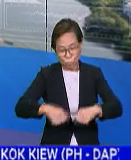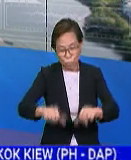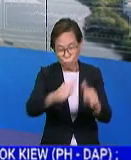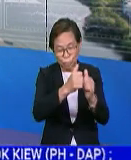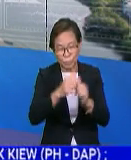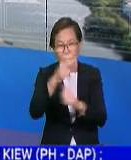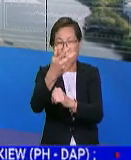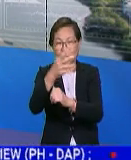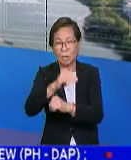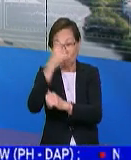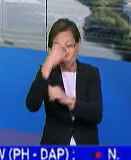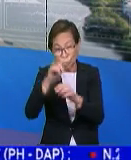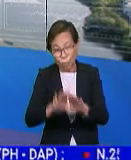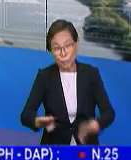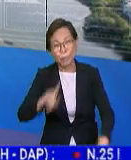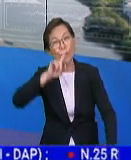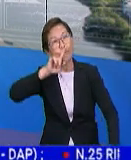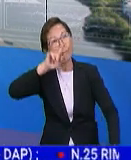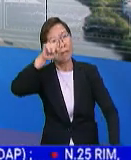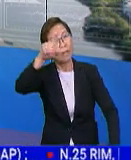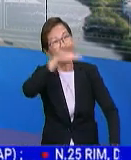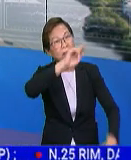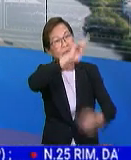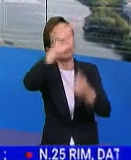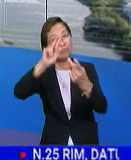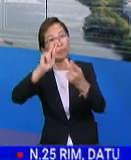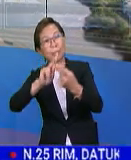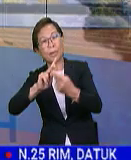bersama RTM untuk berita sahih dan tepat baik n teruskan